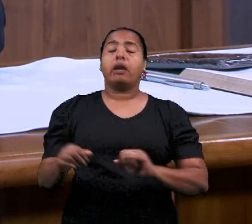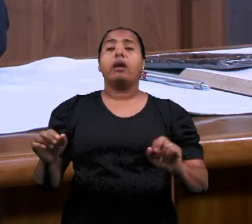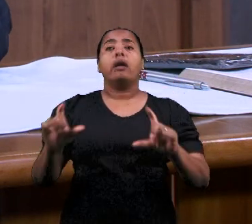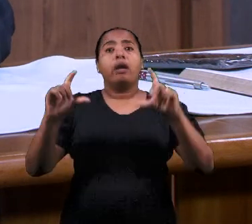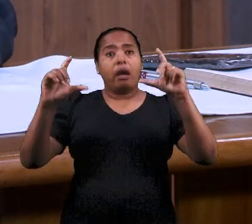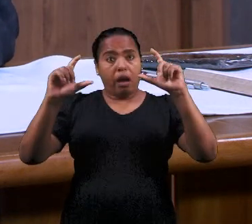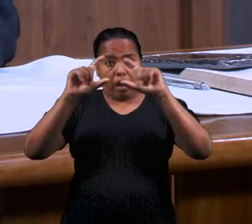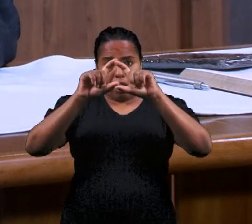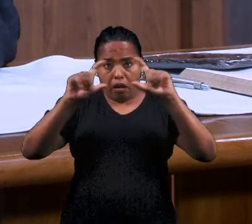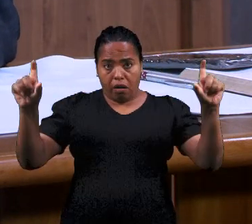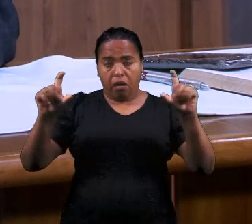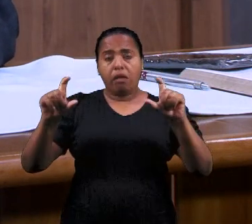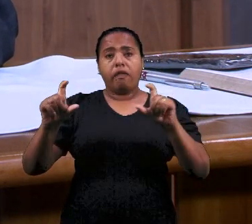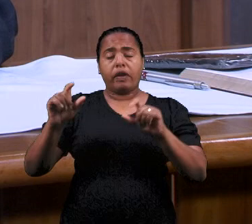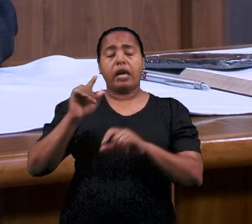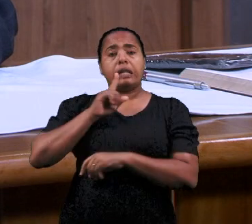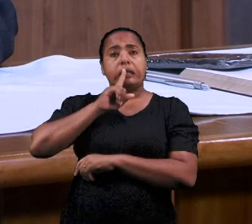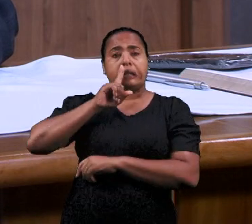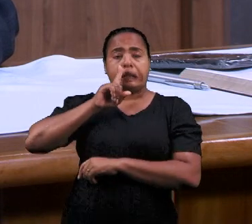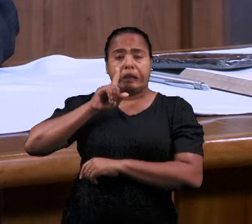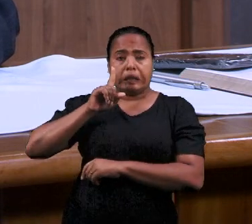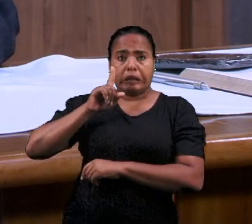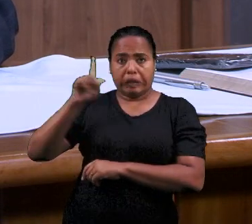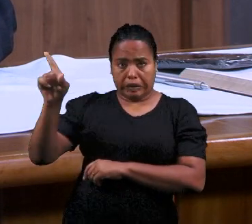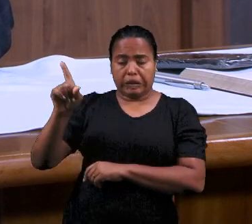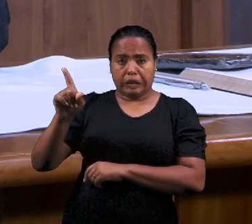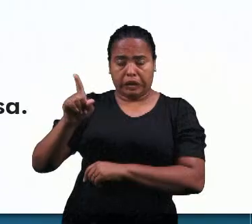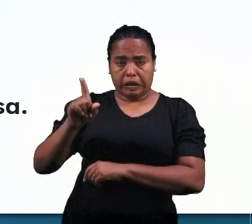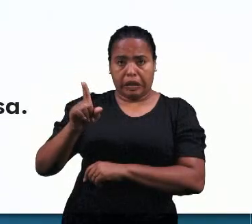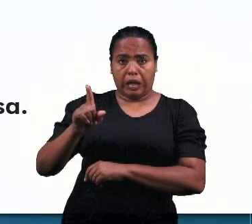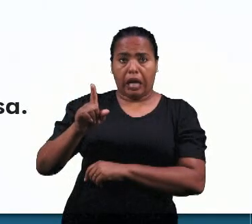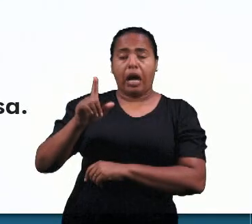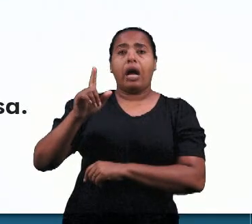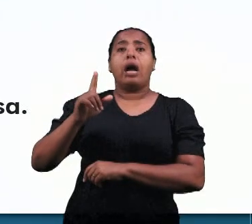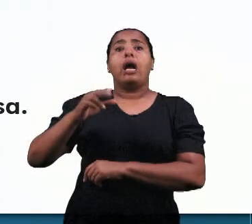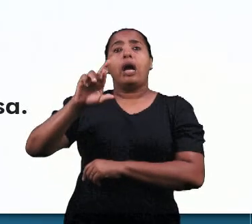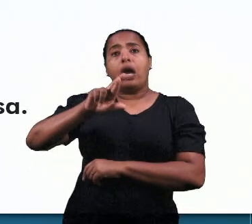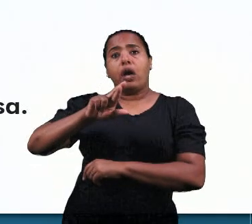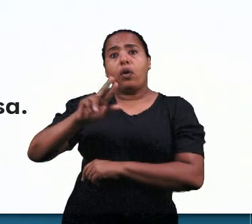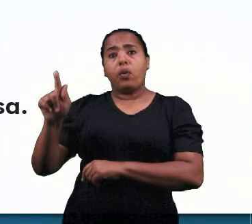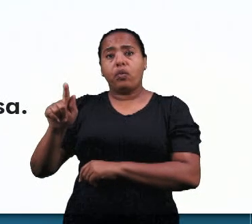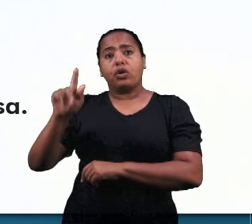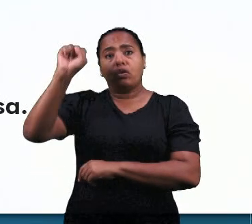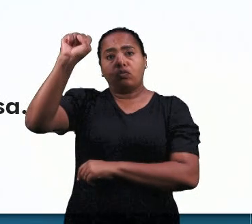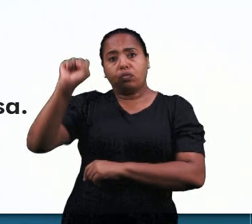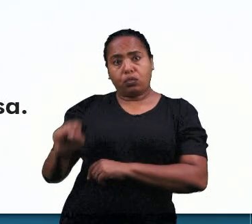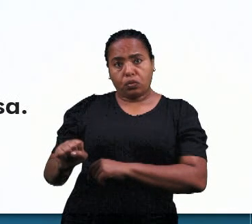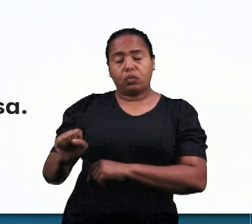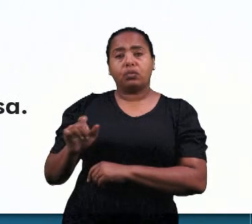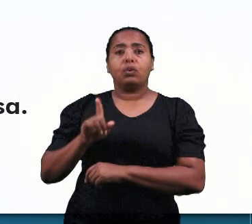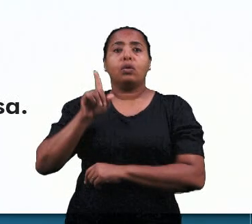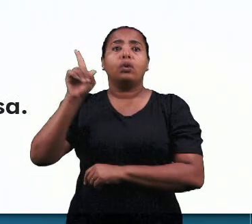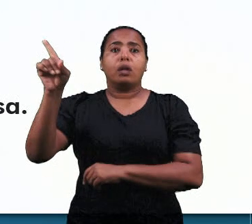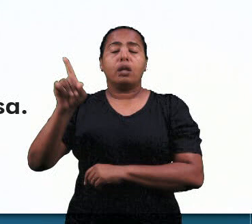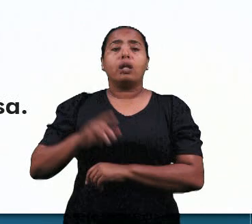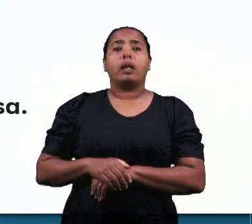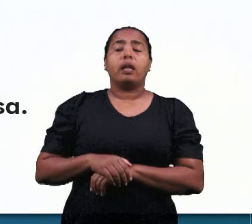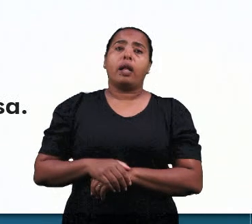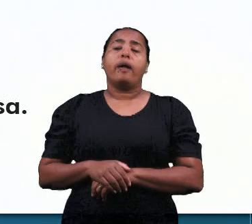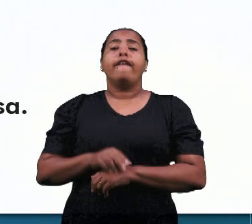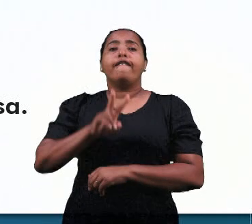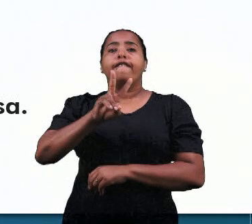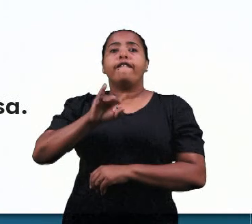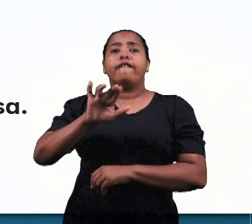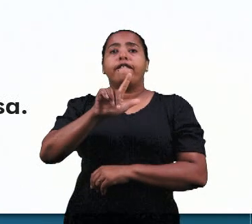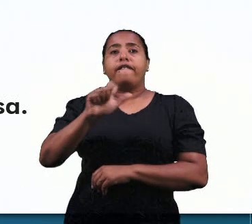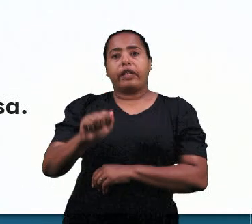est une contribution envoyée de Rio Grande do Sul, de notre frère Daniel, de la Silva Pedroso. Il est de l'église à Villa